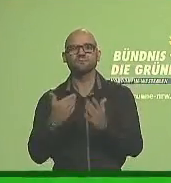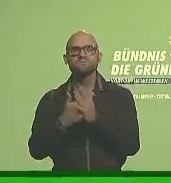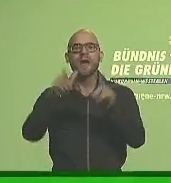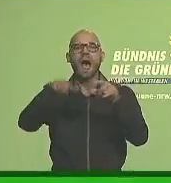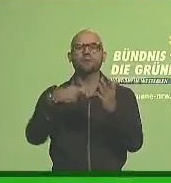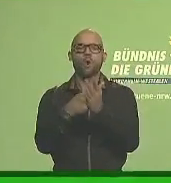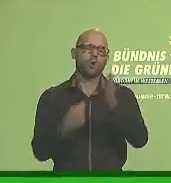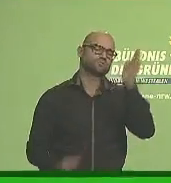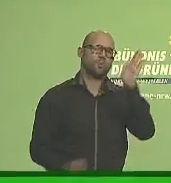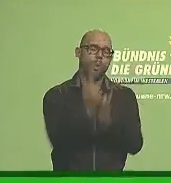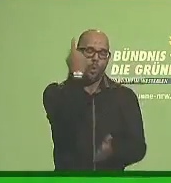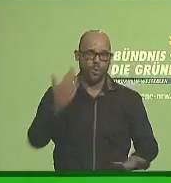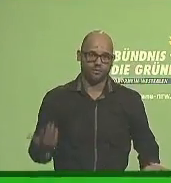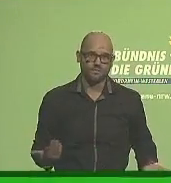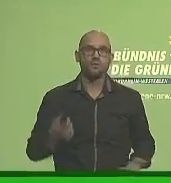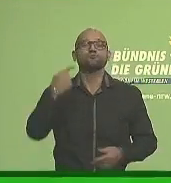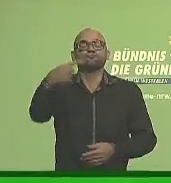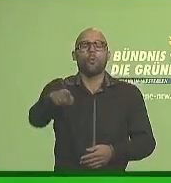muss.